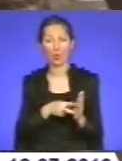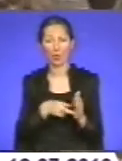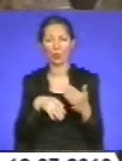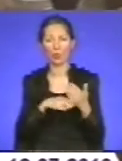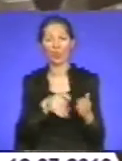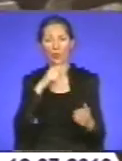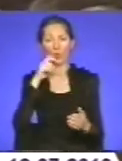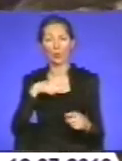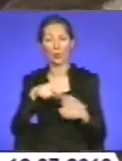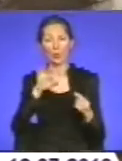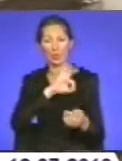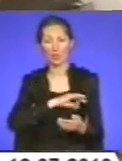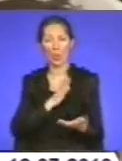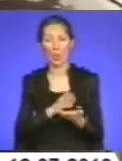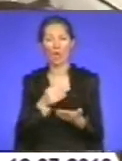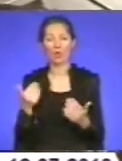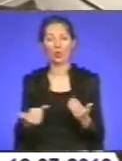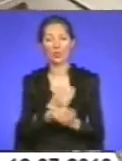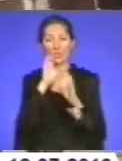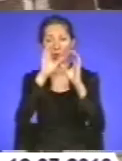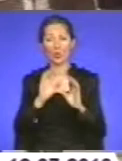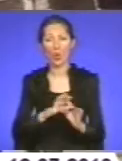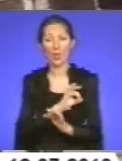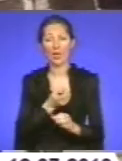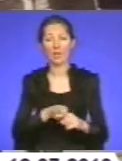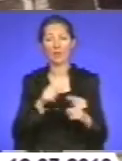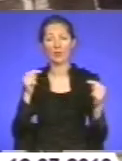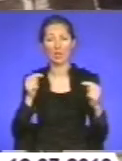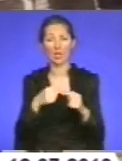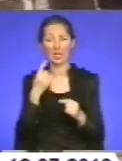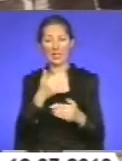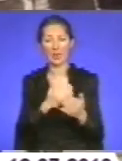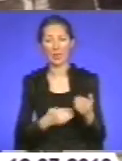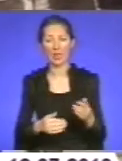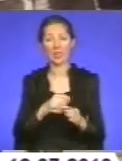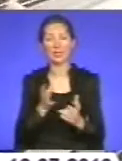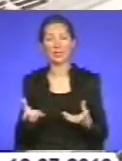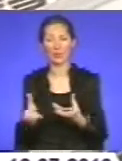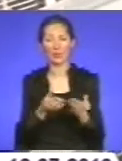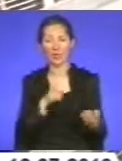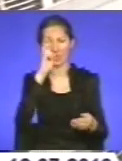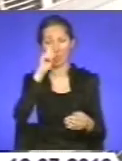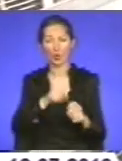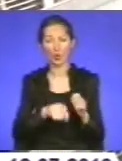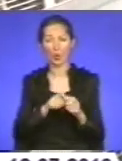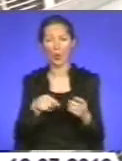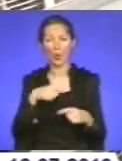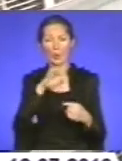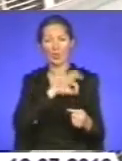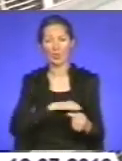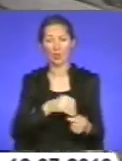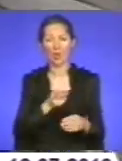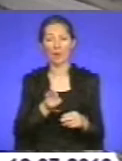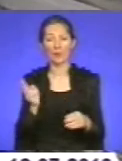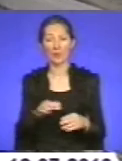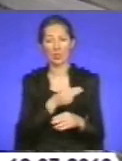бізнесу має новий законопроект, який визначає єдиний перелік сфер держконтролю бізнесу і виключає позапланові перевірки підприємств,